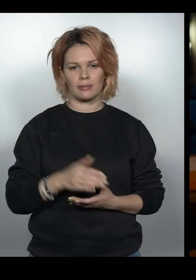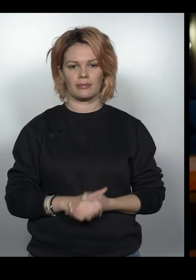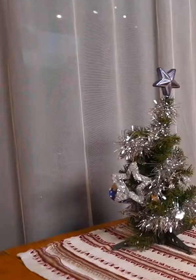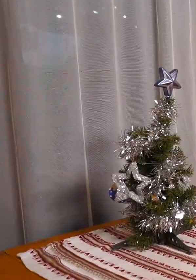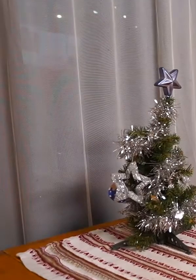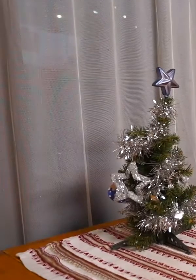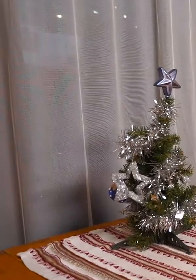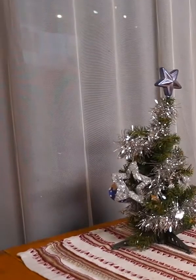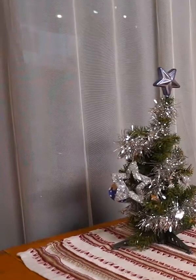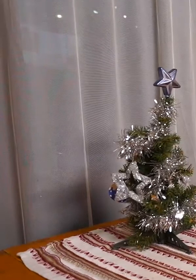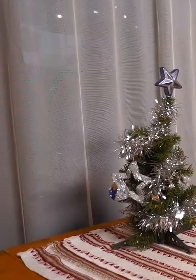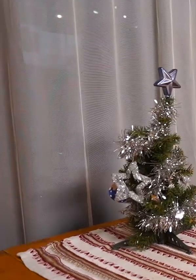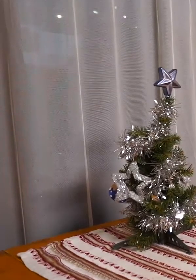ти?